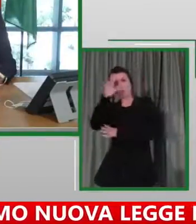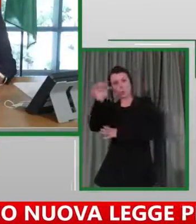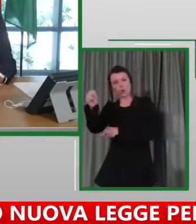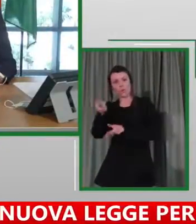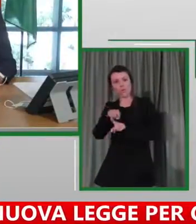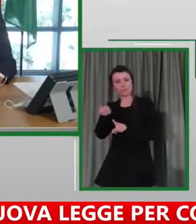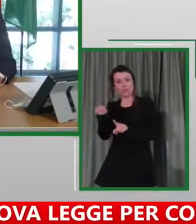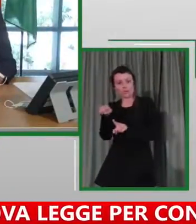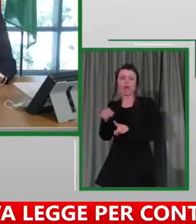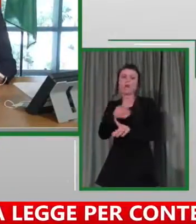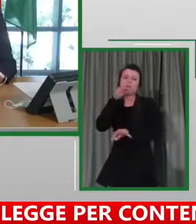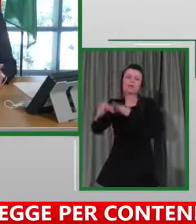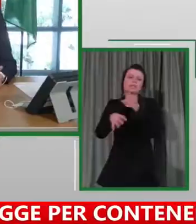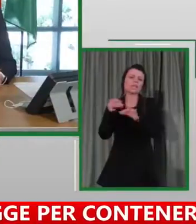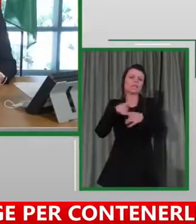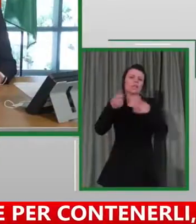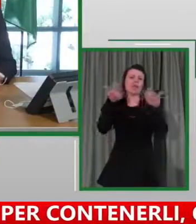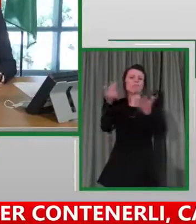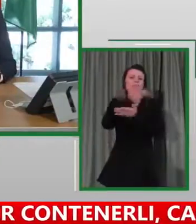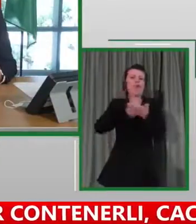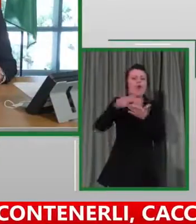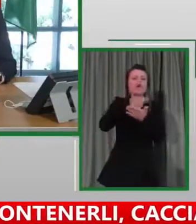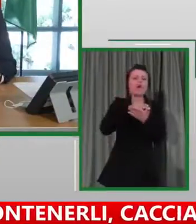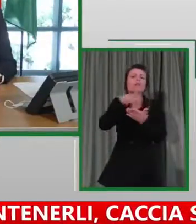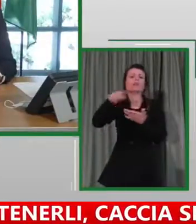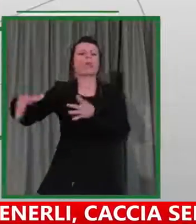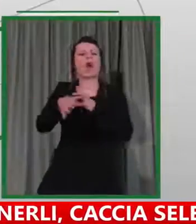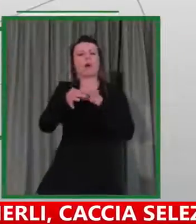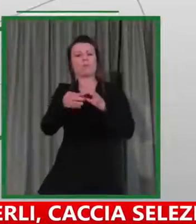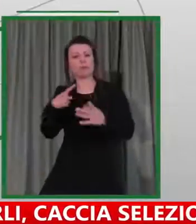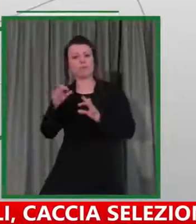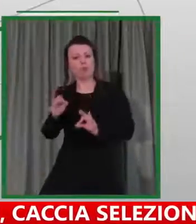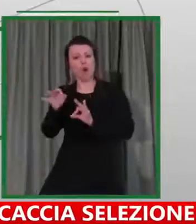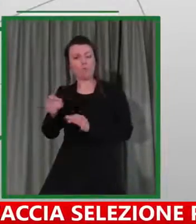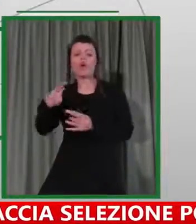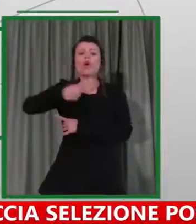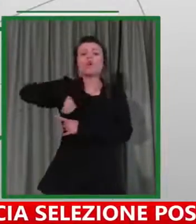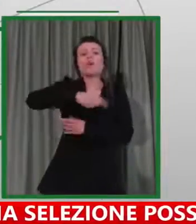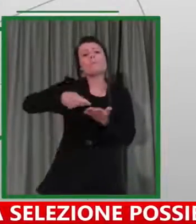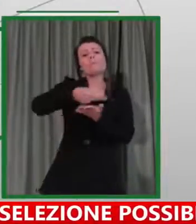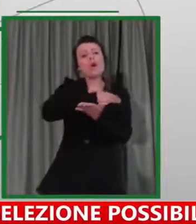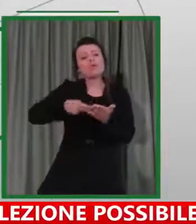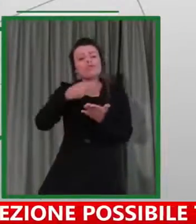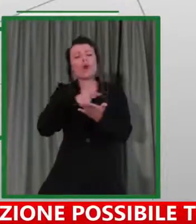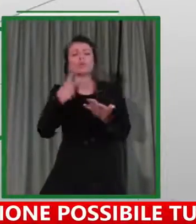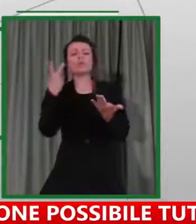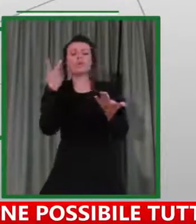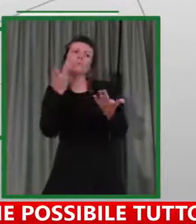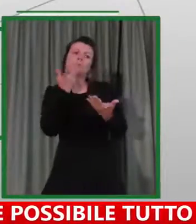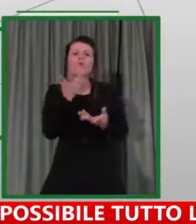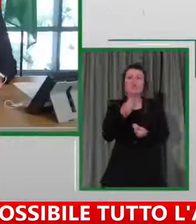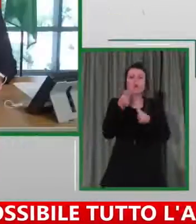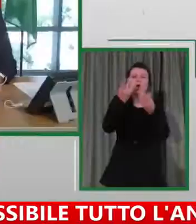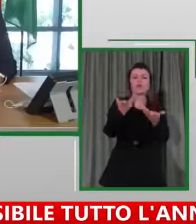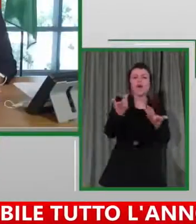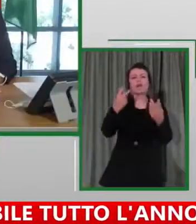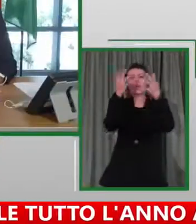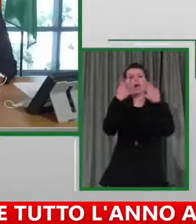titolare di questo tipo di progetti. Progetti, che andiamo a esaminare e andiamo a cercare di far capire al nostro